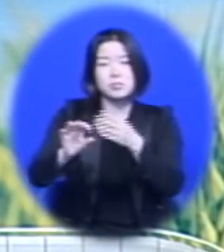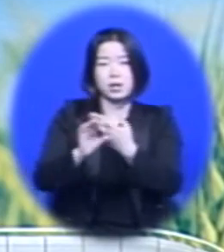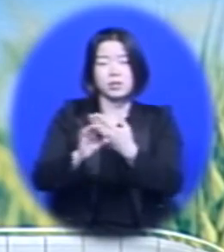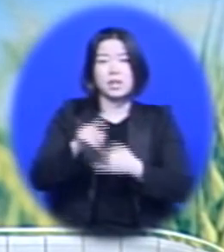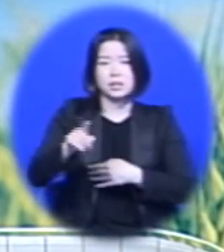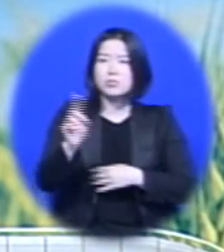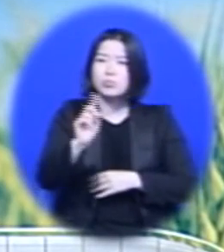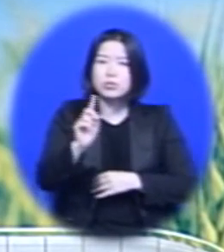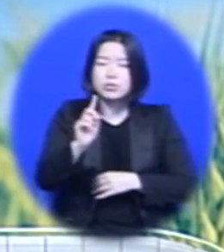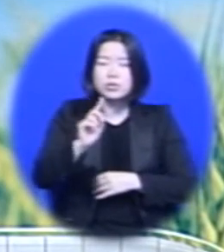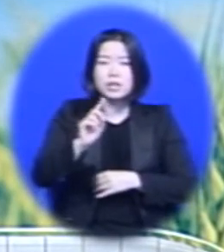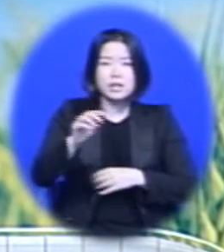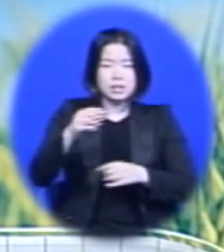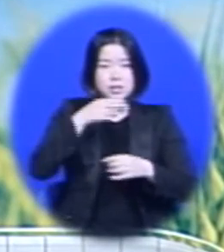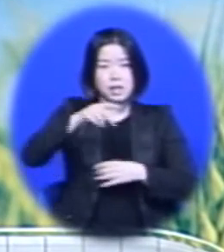어떤 사인입니까?